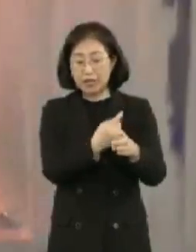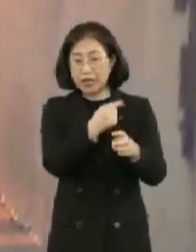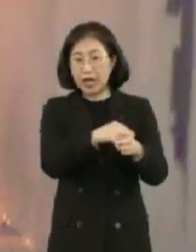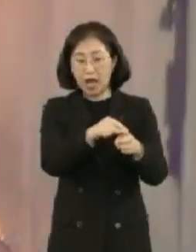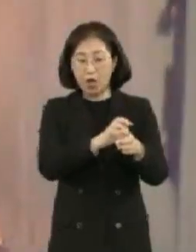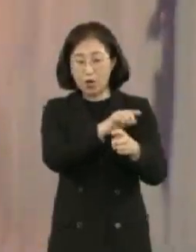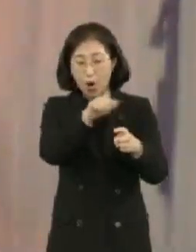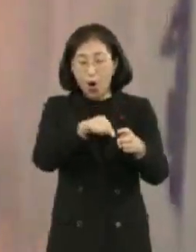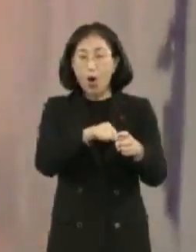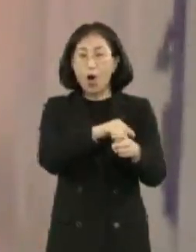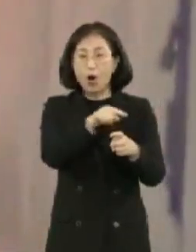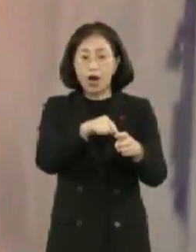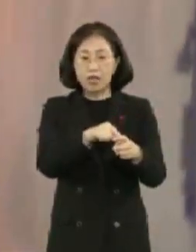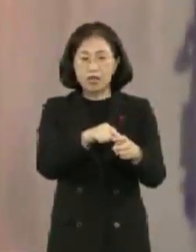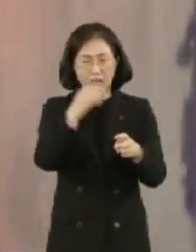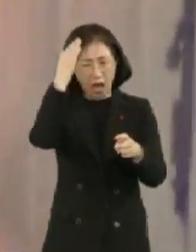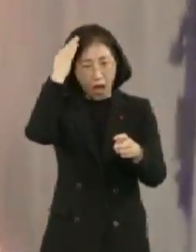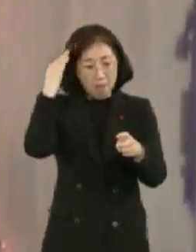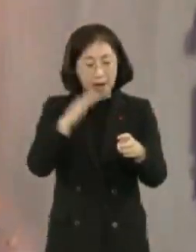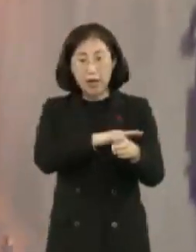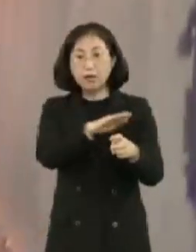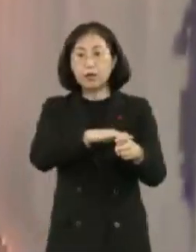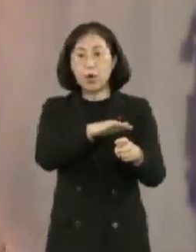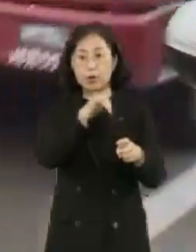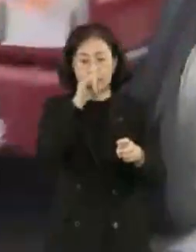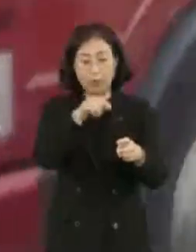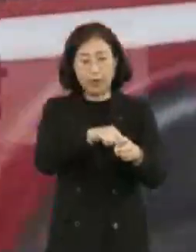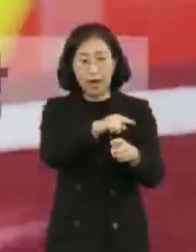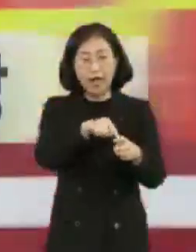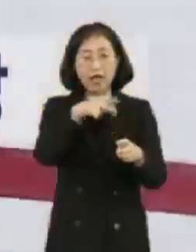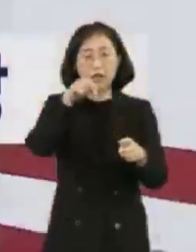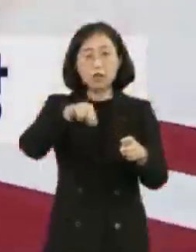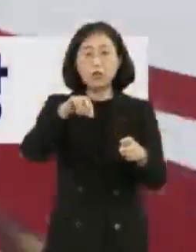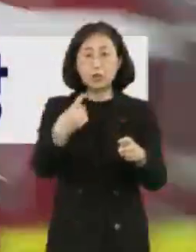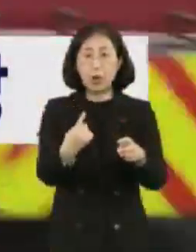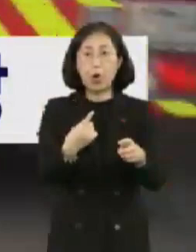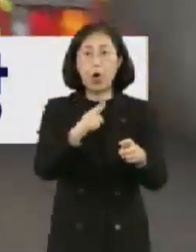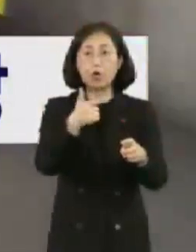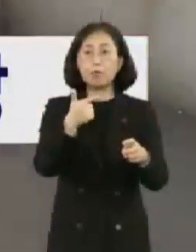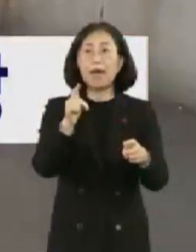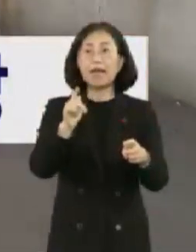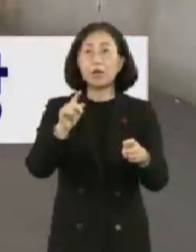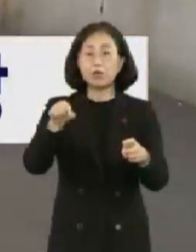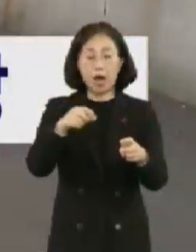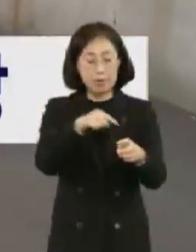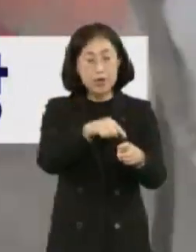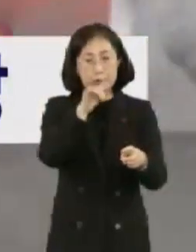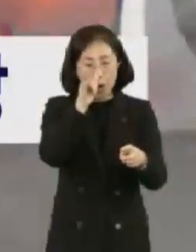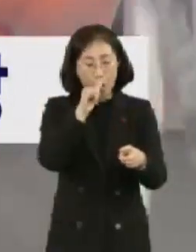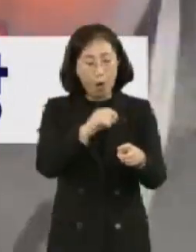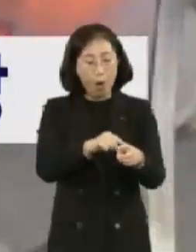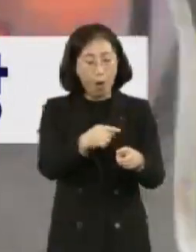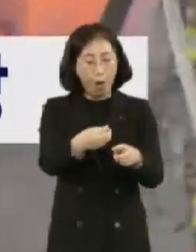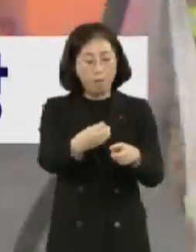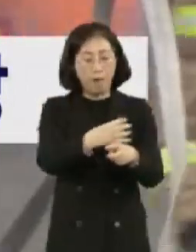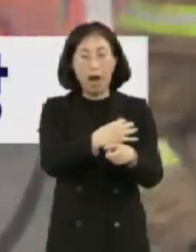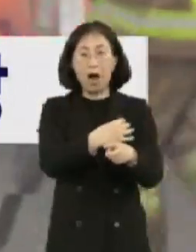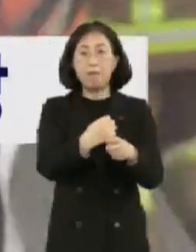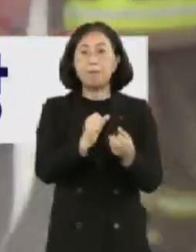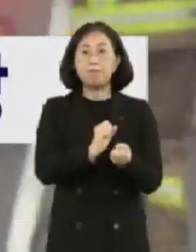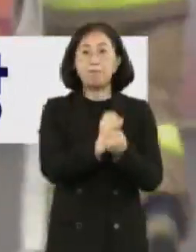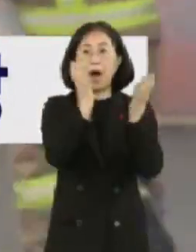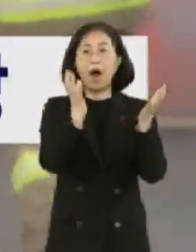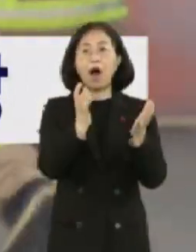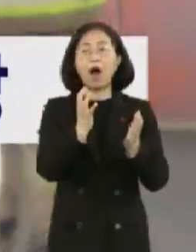바로 이 탱크는 시커멓게 그을렸습니다. 탱크 안에는 액화수소 600kg이 들어있어 자칫 더 큰 폭발로 이어질 수 있는